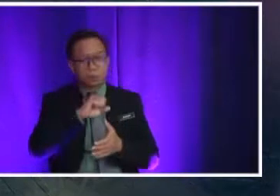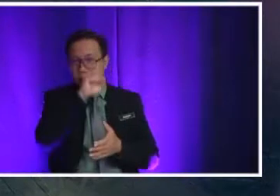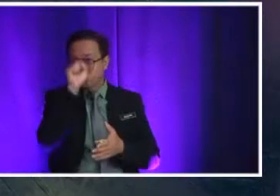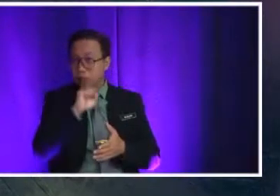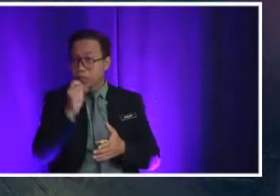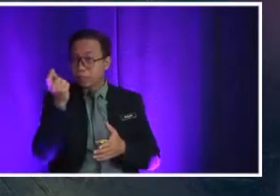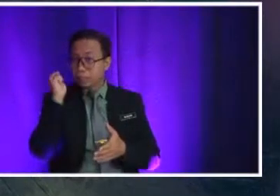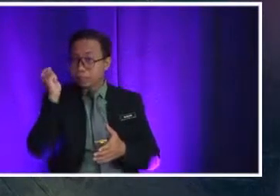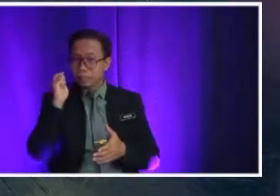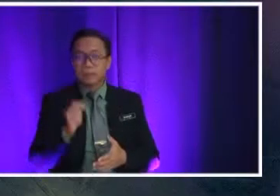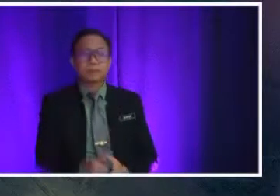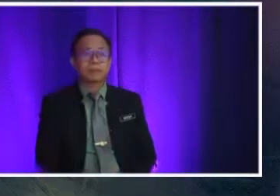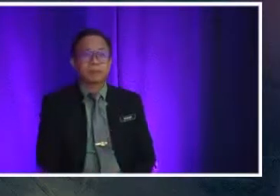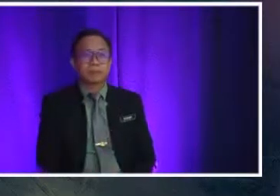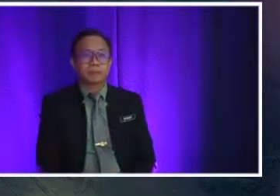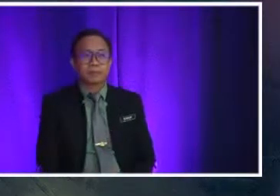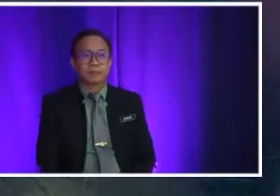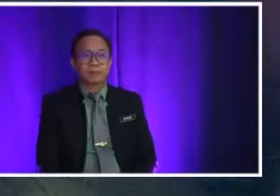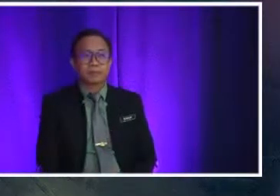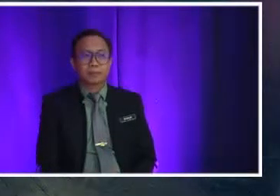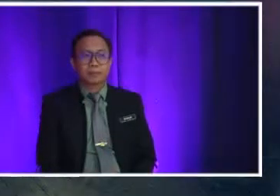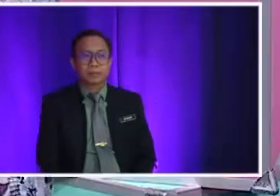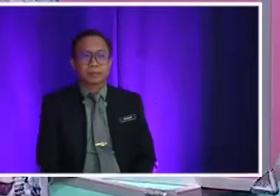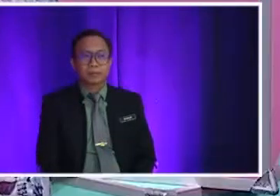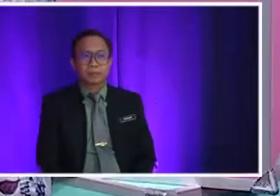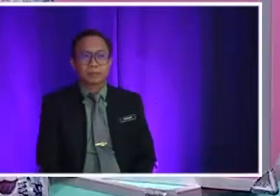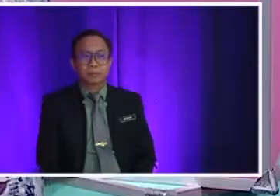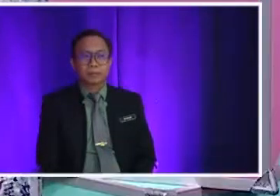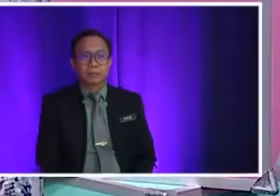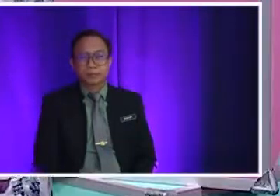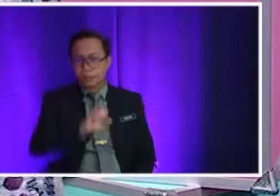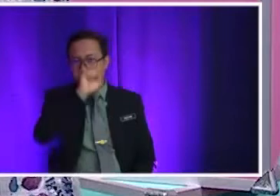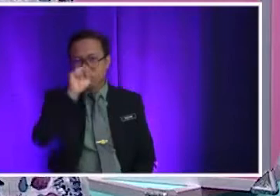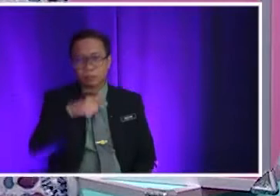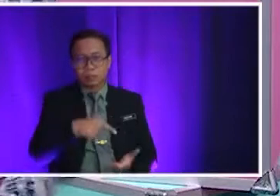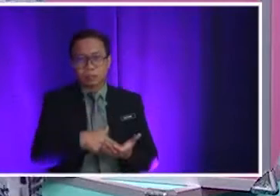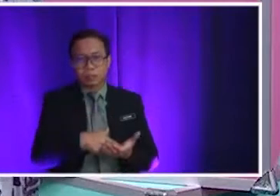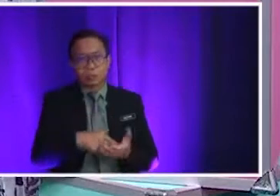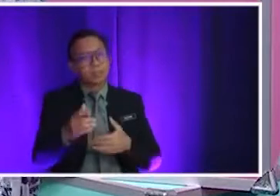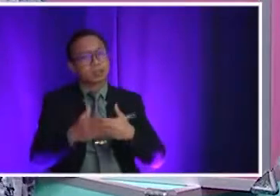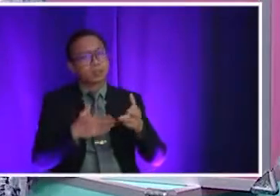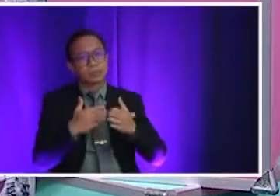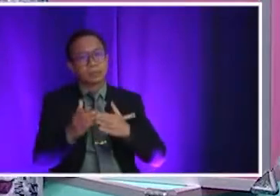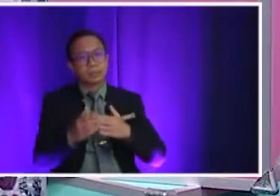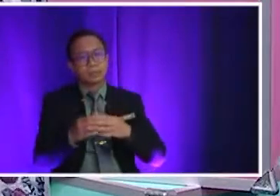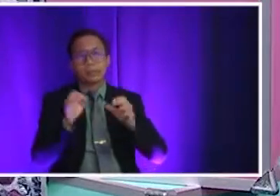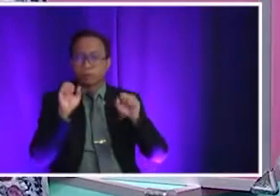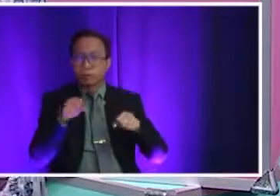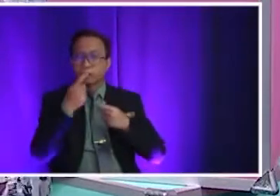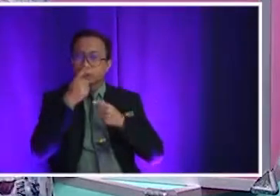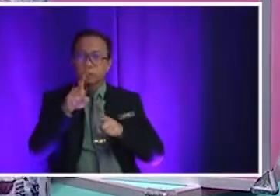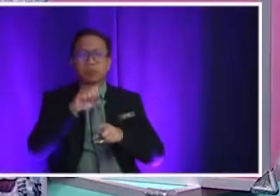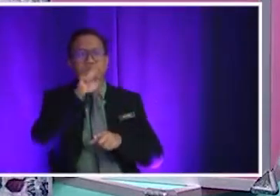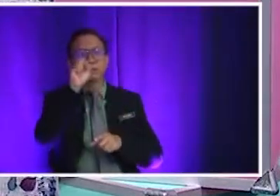untuk soalan yang yang tadi itu oh enam indera untuk soalan ini tapi udah tanpa masuknya udah ada boleh menjawab